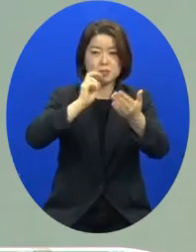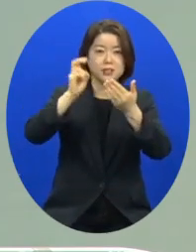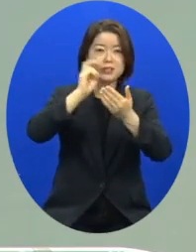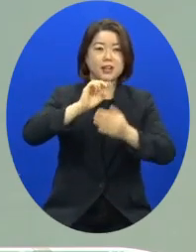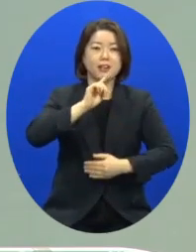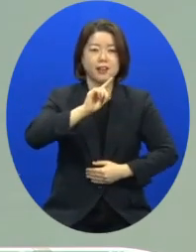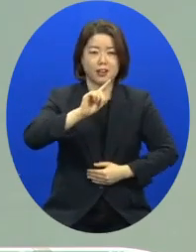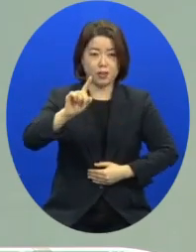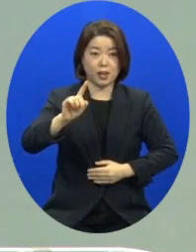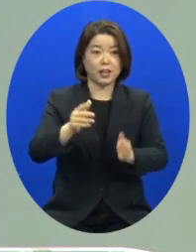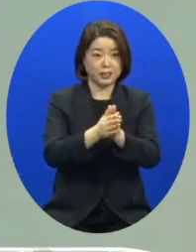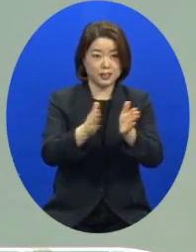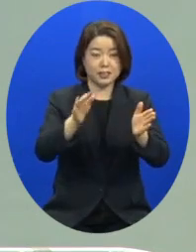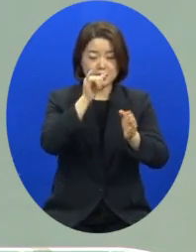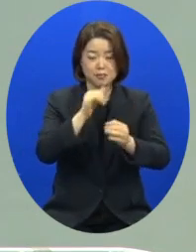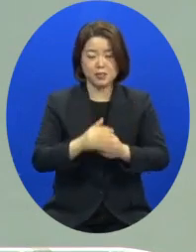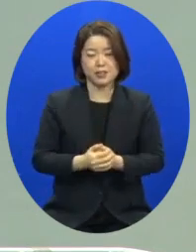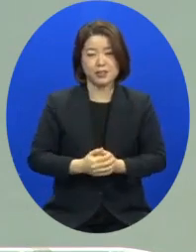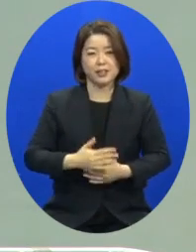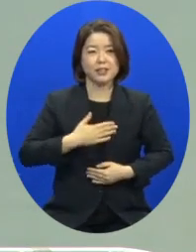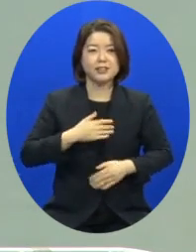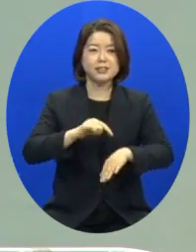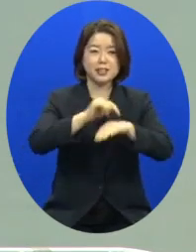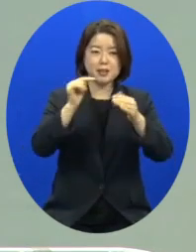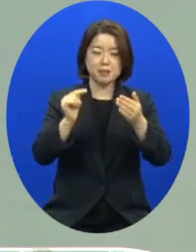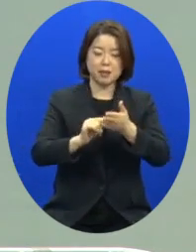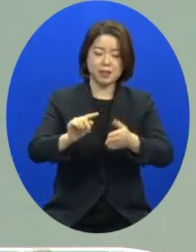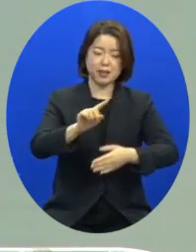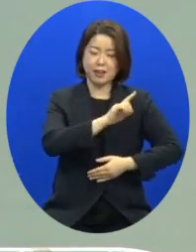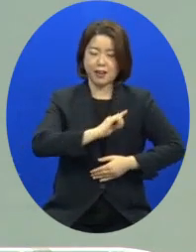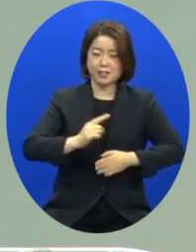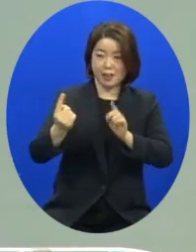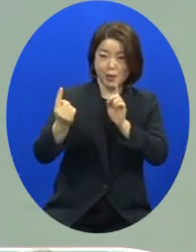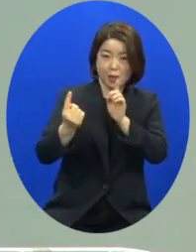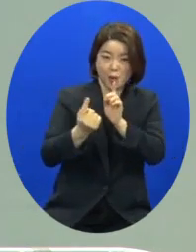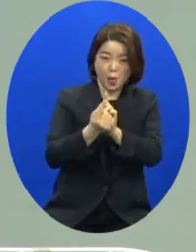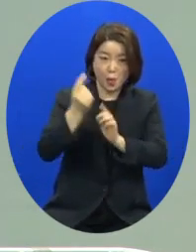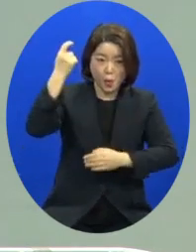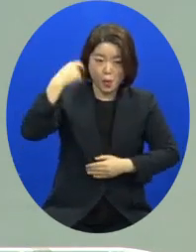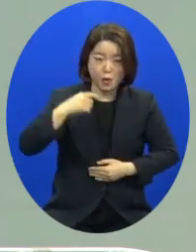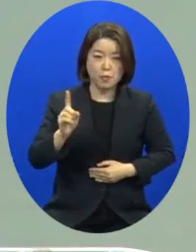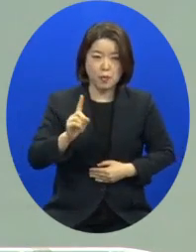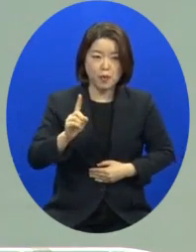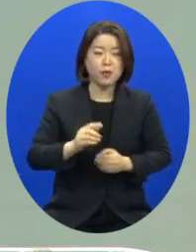시작을 합니다. 그런데 제 마음에 가장 와닿았던 구절은 2절입니다.